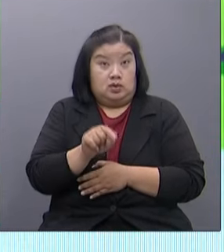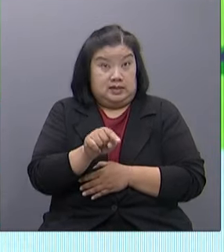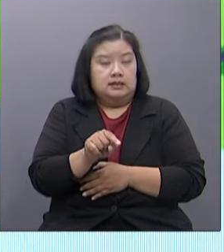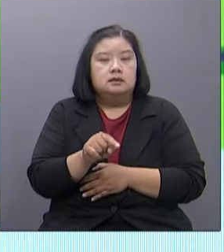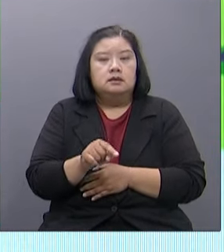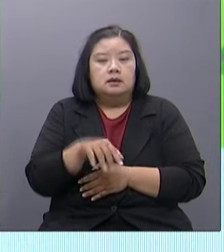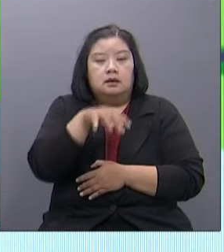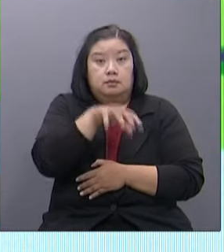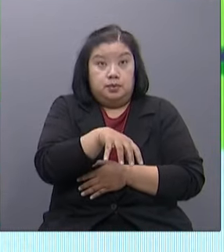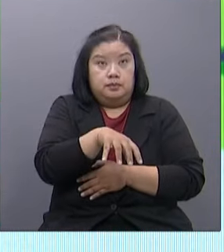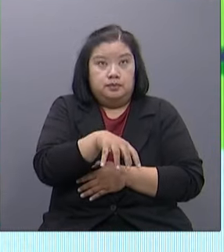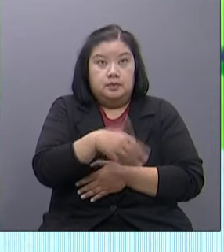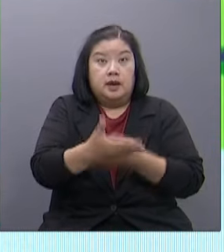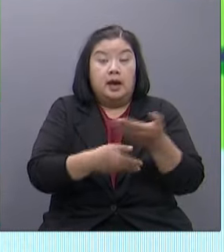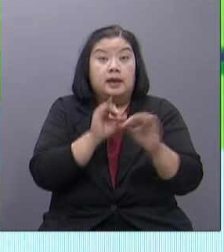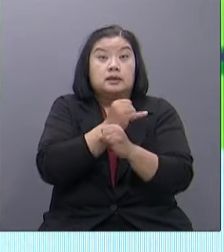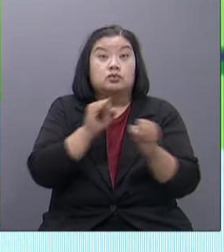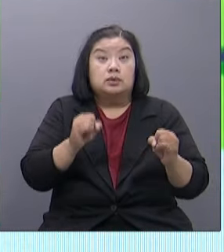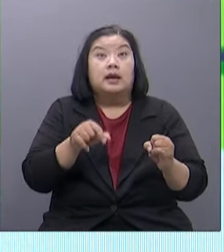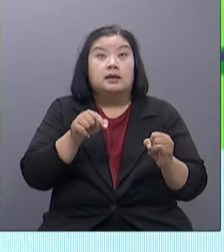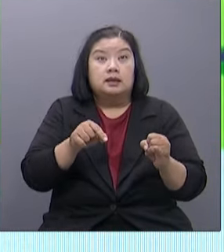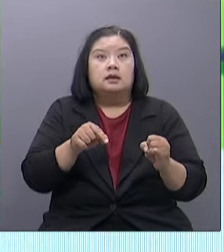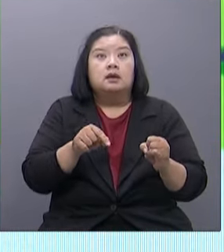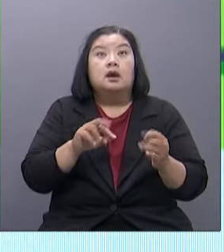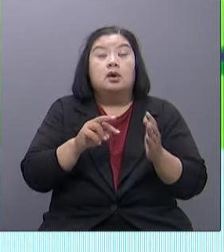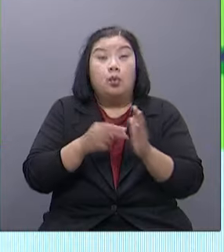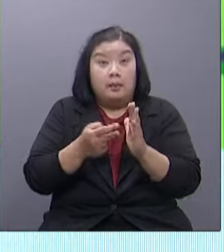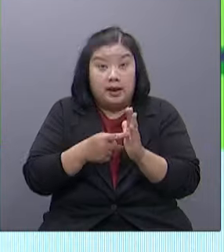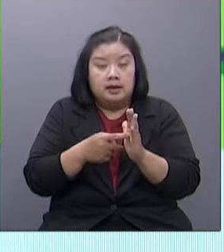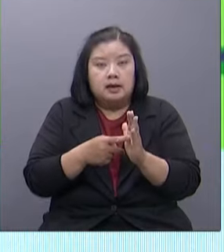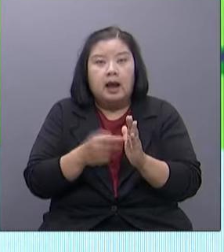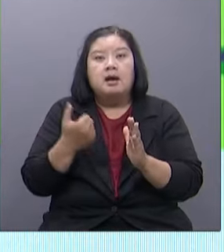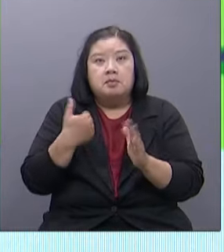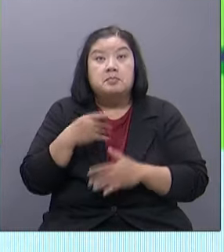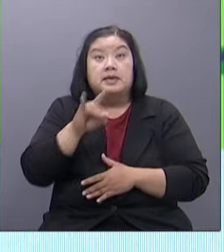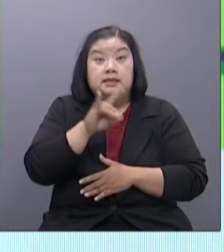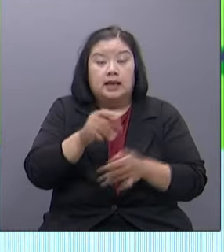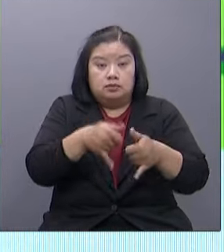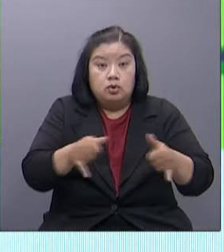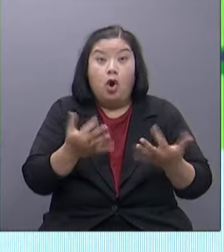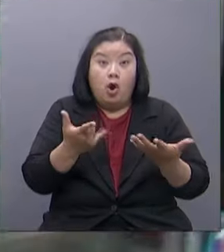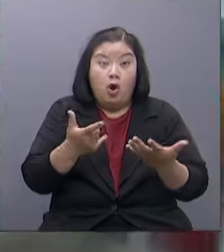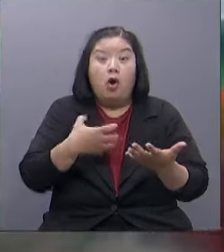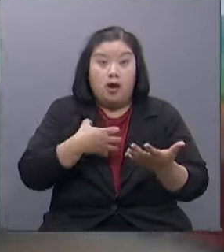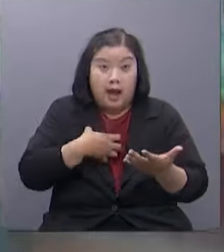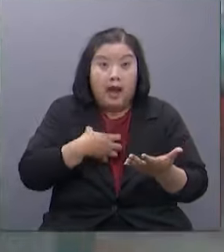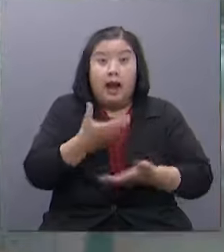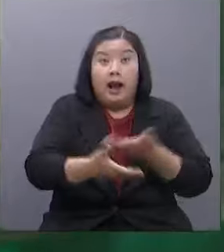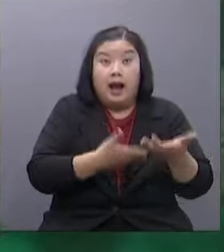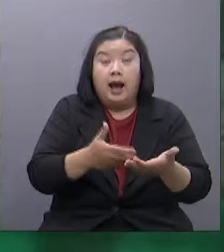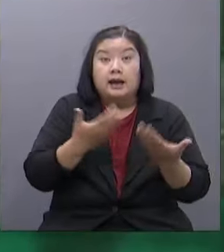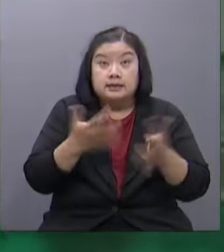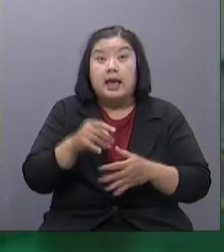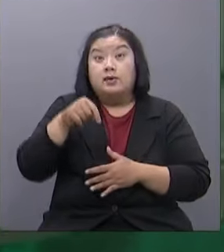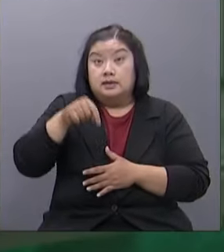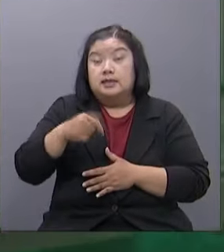คือพื้นที่รอขายค่ะไม่ใช่พื้นที่ผลิตสัตว์ค่ะเพราะฉะนั้นเนี่ยผู้ค้าเนี่ยเ้าก็จะรวบรวมสัตว์จากหลายๆ